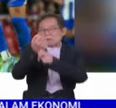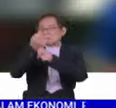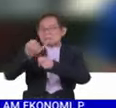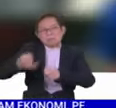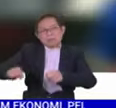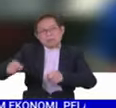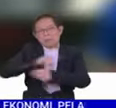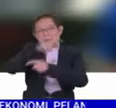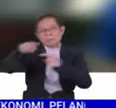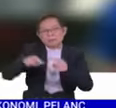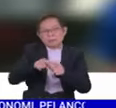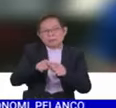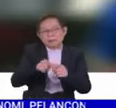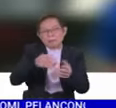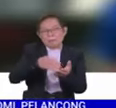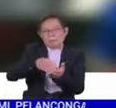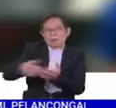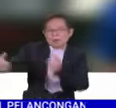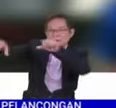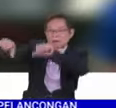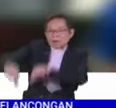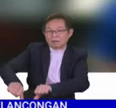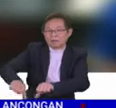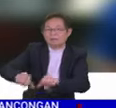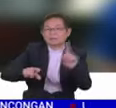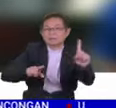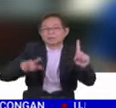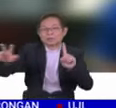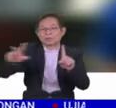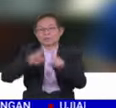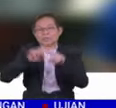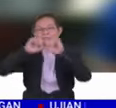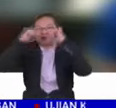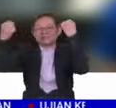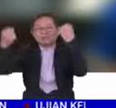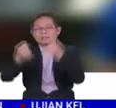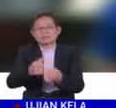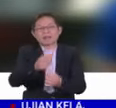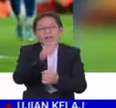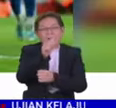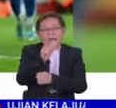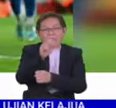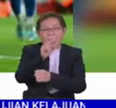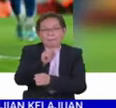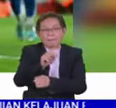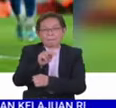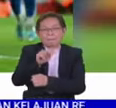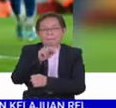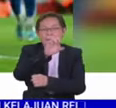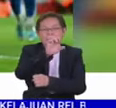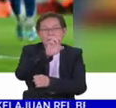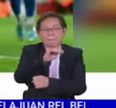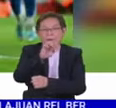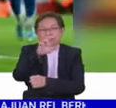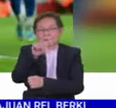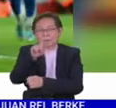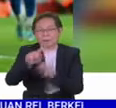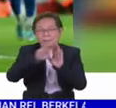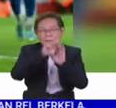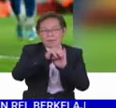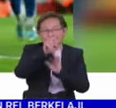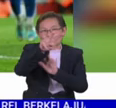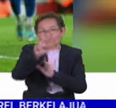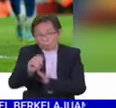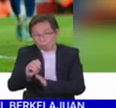Liga apabila ditundukkan Brighton 1-3 di Stadium Emirates. Eddie Nketiah meletakkan Arsenal di depan pada minit